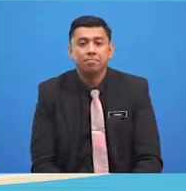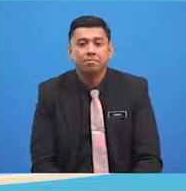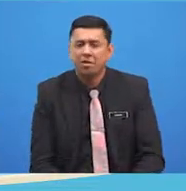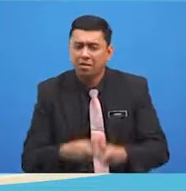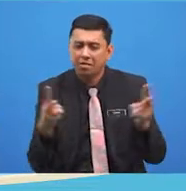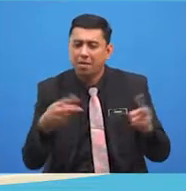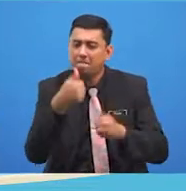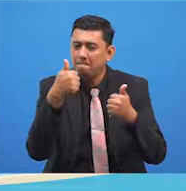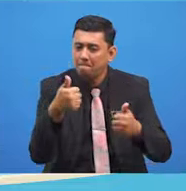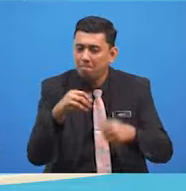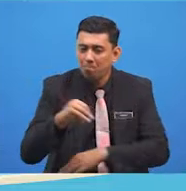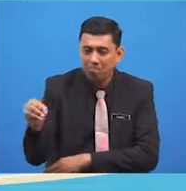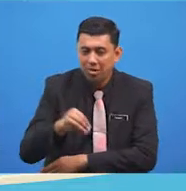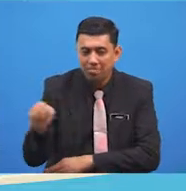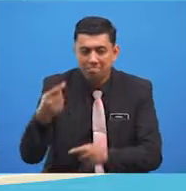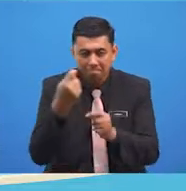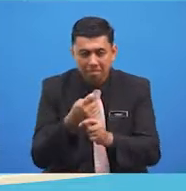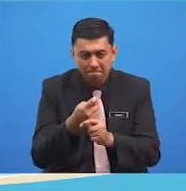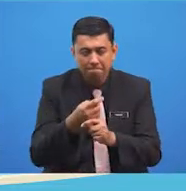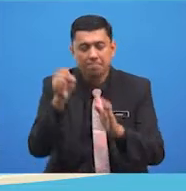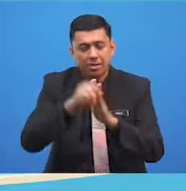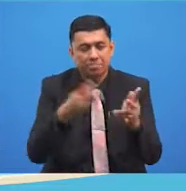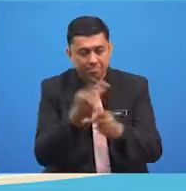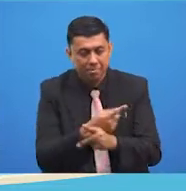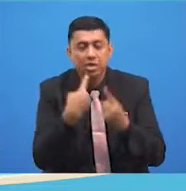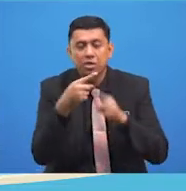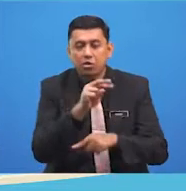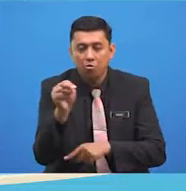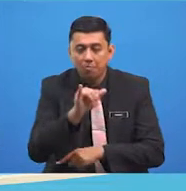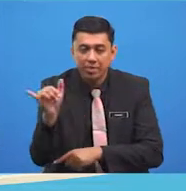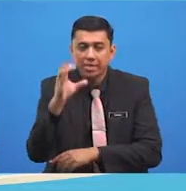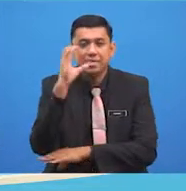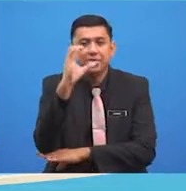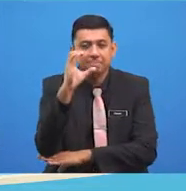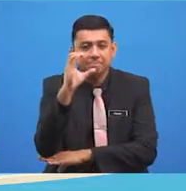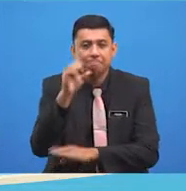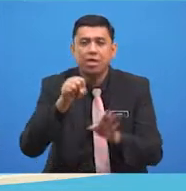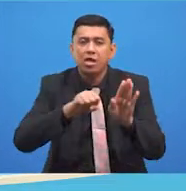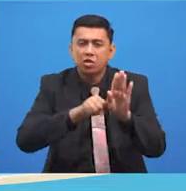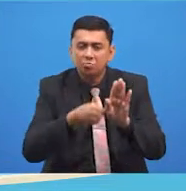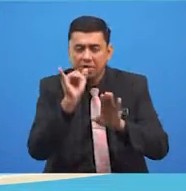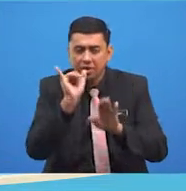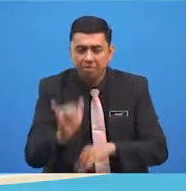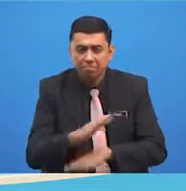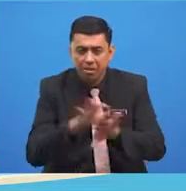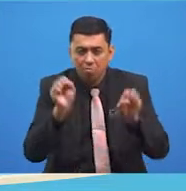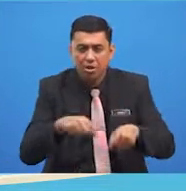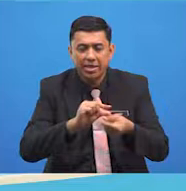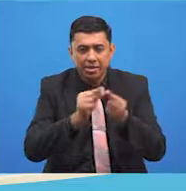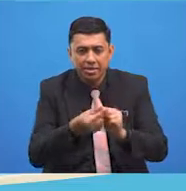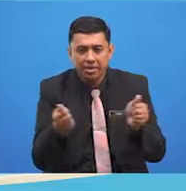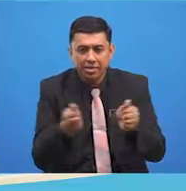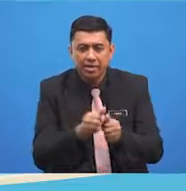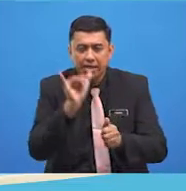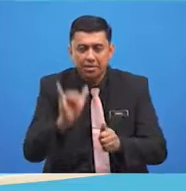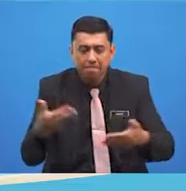Sangat bagus, murid-murid. Tepat sekali. Jawapannya ialah C. Sumber yang tidak boleh diganti